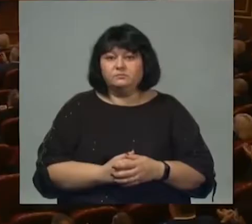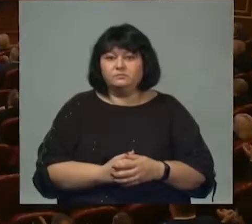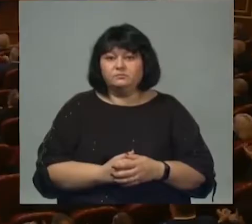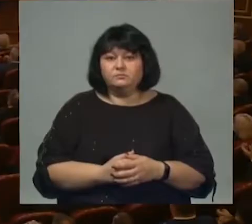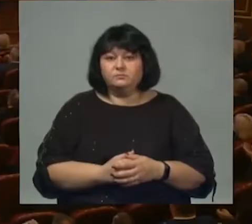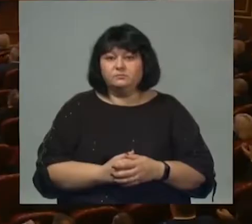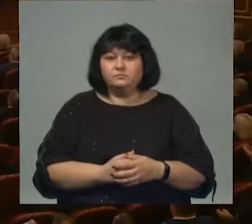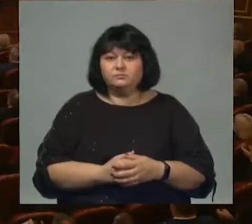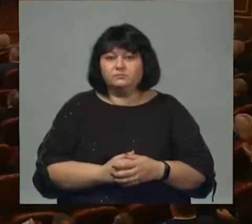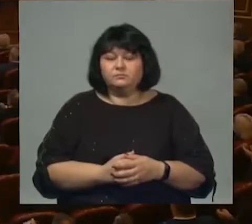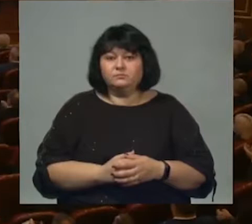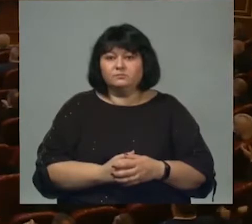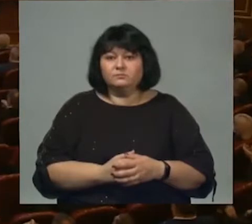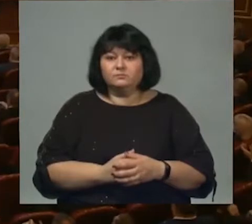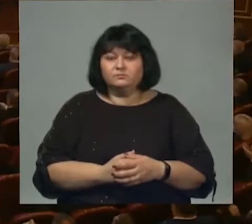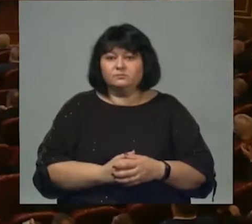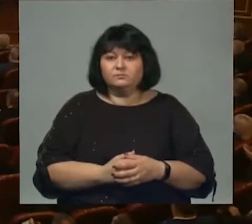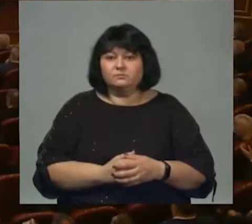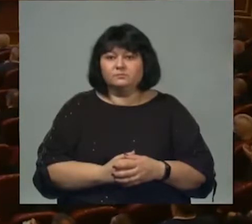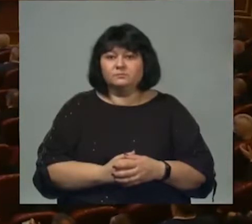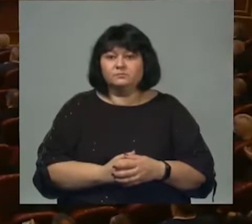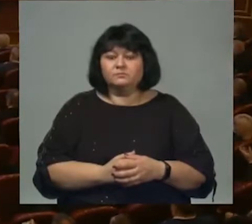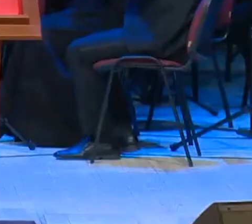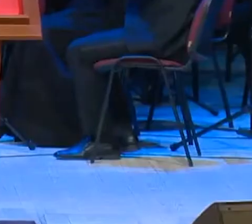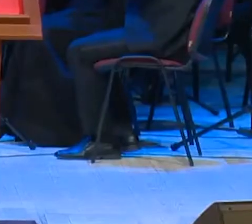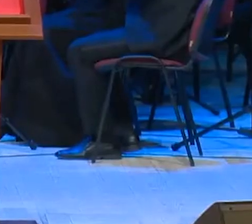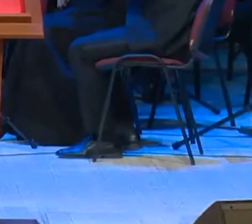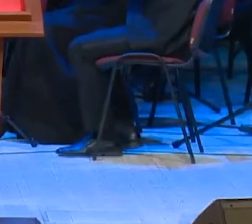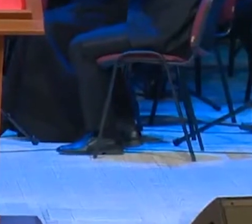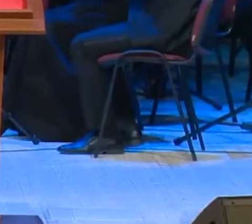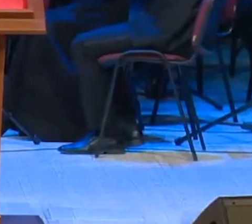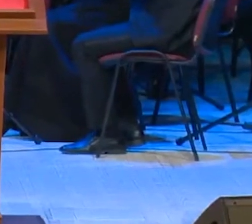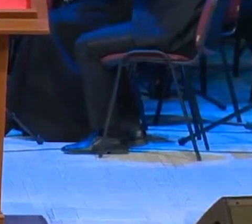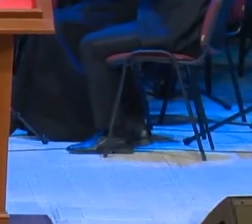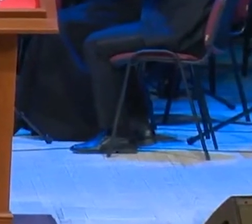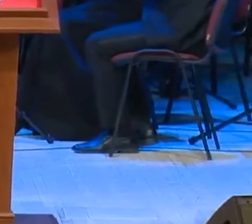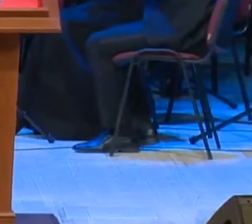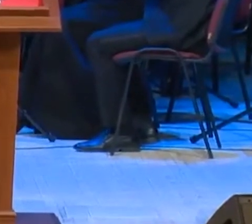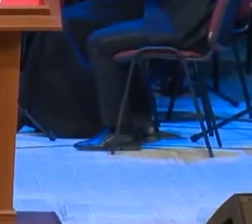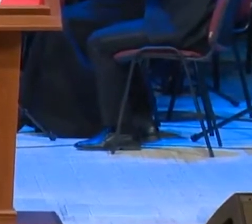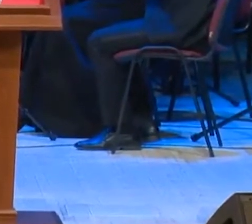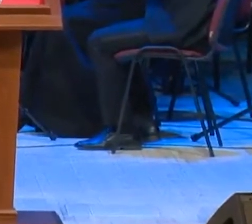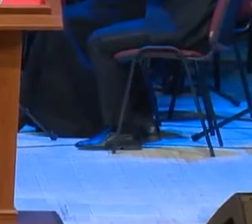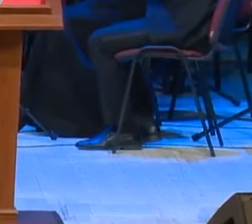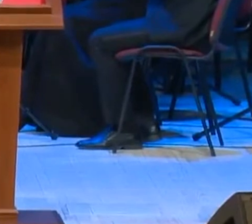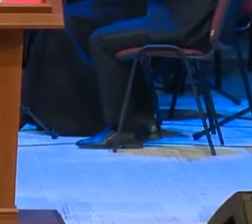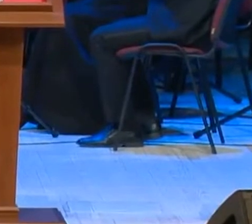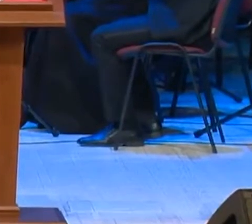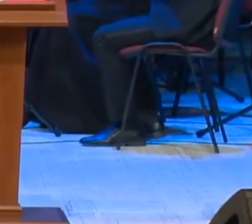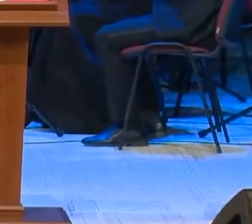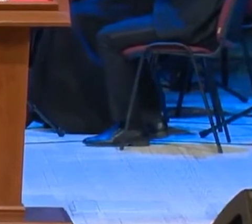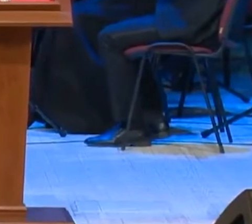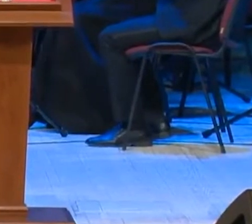областной думы. Председатель областной избирательной комиссии Игорь Лазарев торжественно вручил главе региона удостоверение об избрании и памятный протокол избиркома